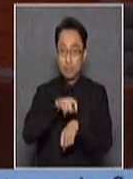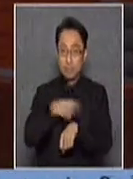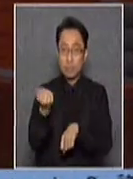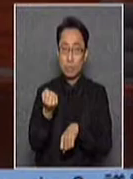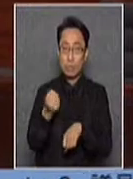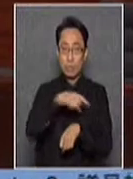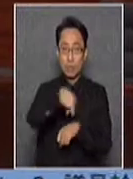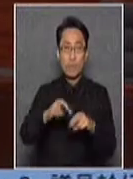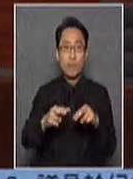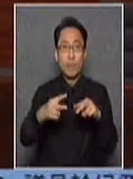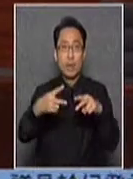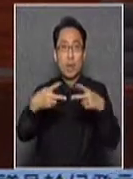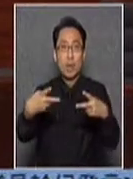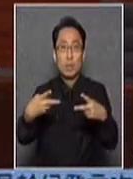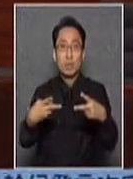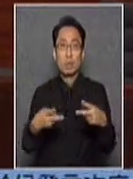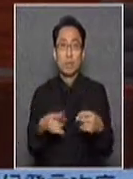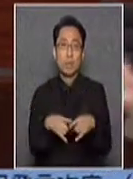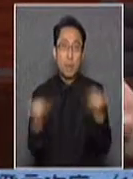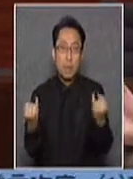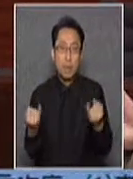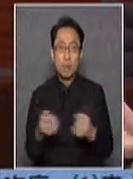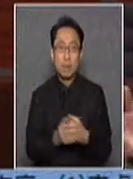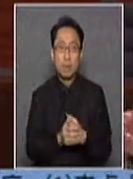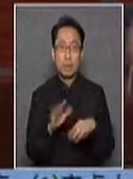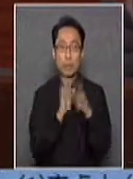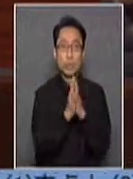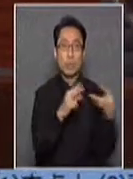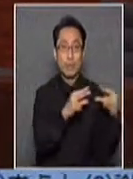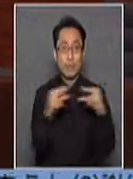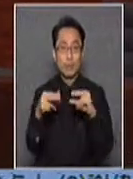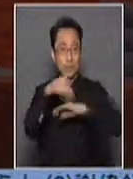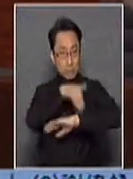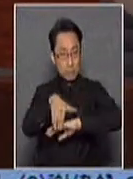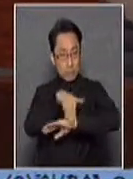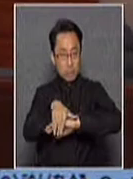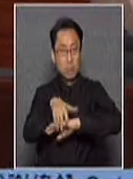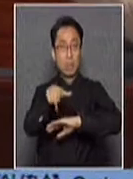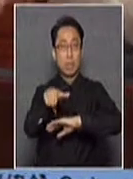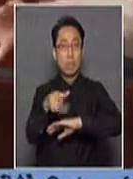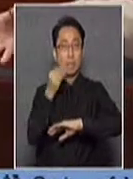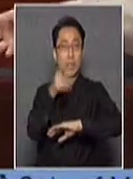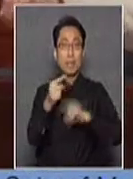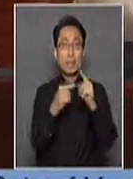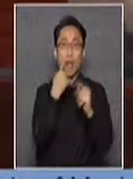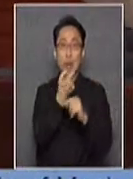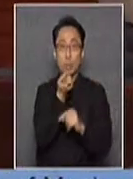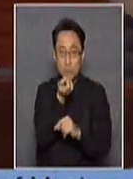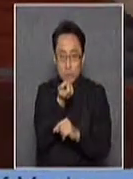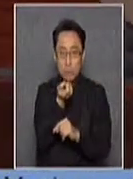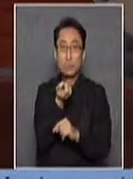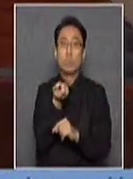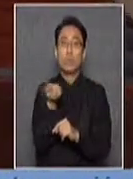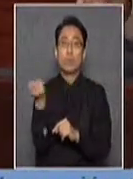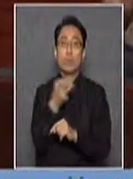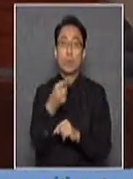呢，是已經不吻合了。它整個輕鐵的設計就是被一些細小人口的社區或